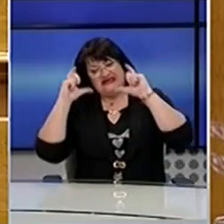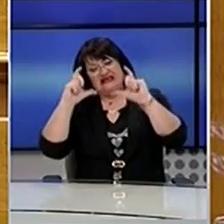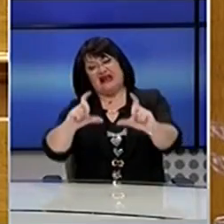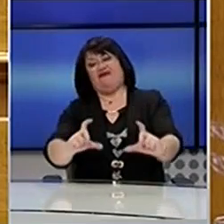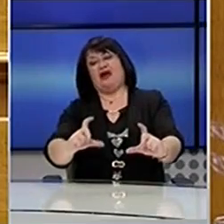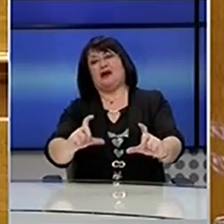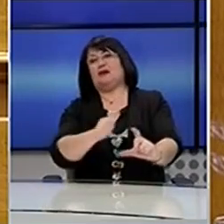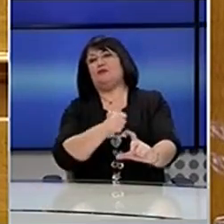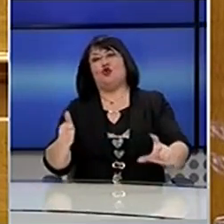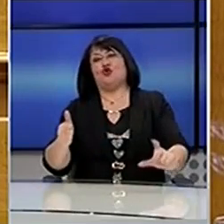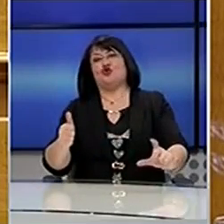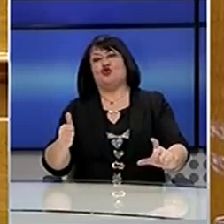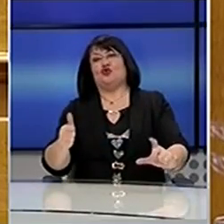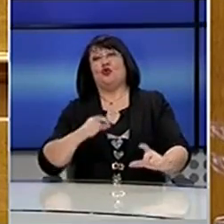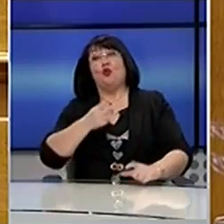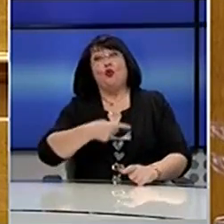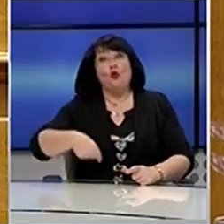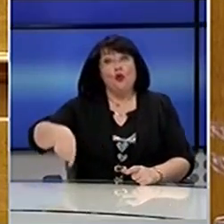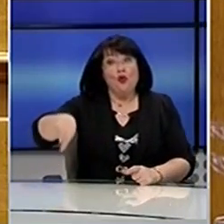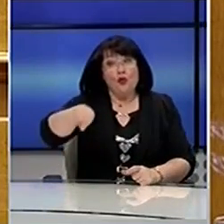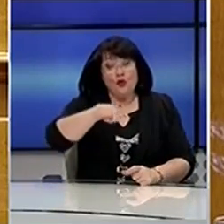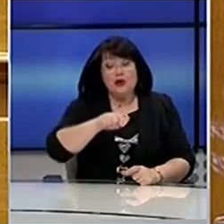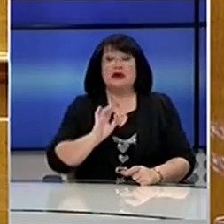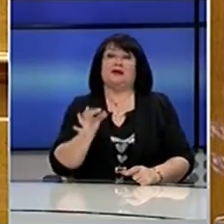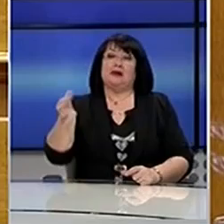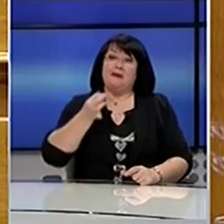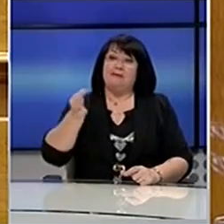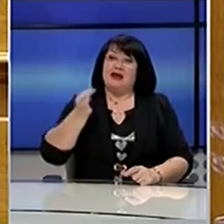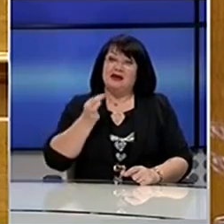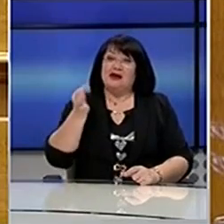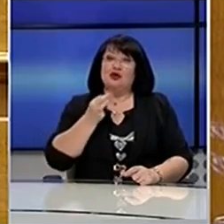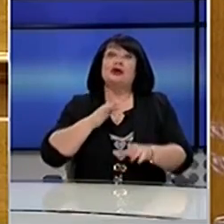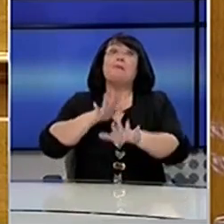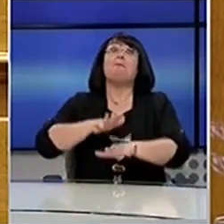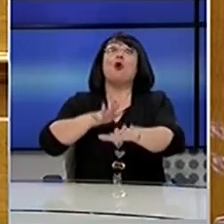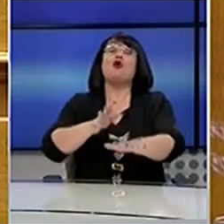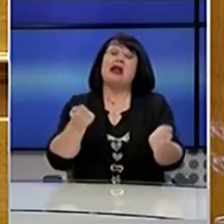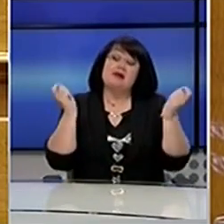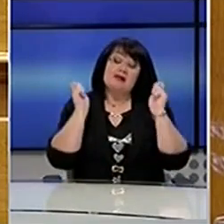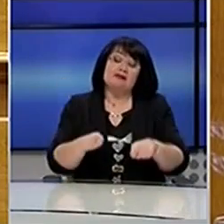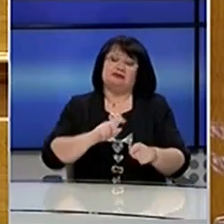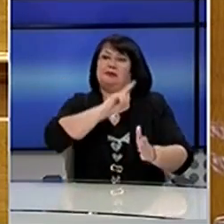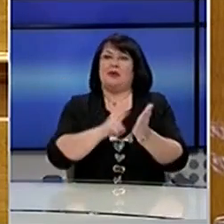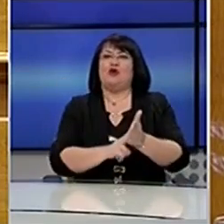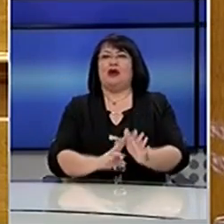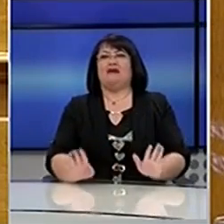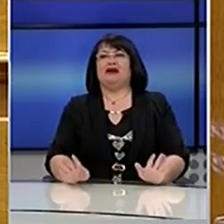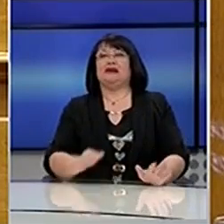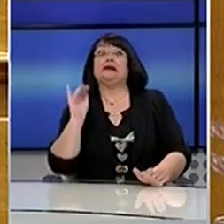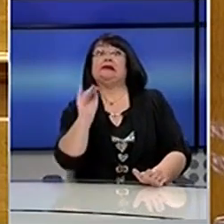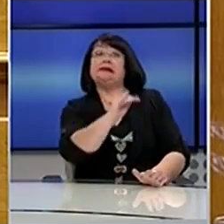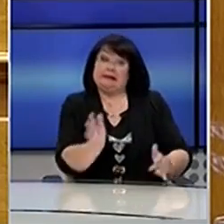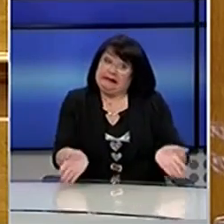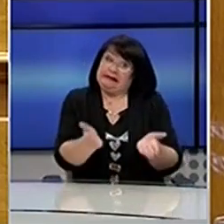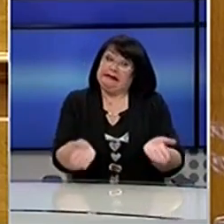στεφάνους του Πολυτεχνείου και να δηλώσουμε όλοι, να δηλώσετε όλοι μάλλον, ότι δεν θα συμμετέχετε σε καμία πορεία και ότι δεν ενθαρρύνετε